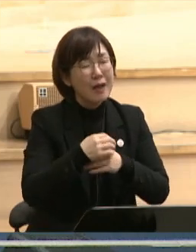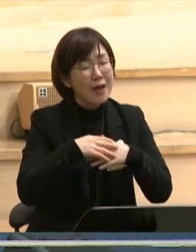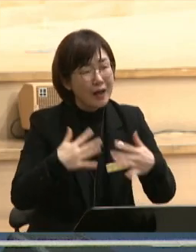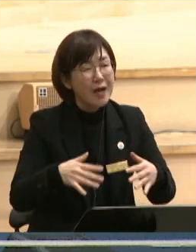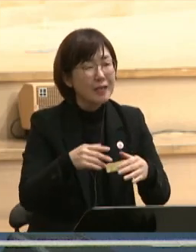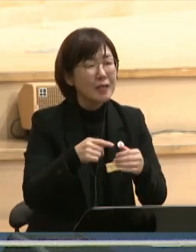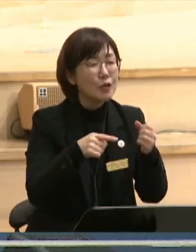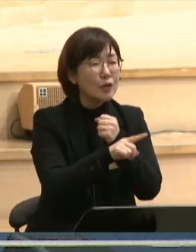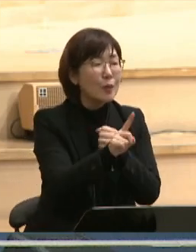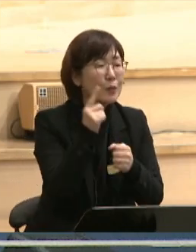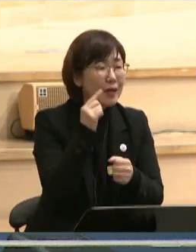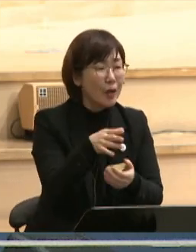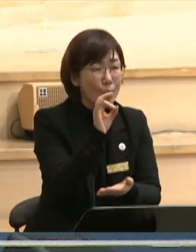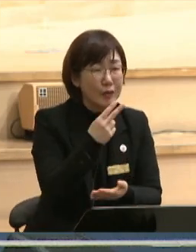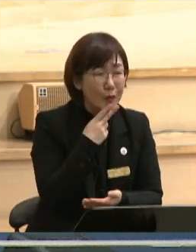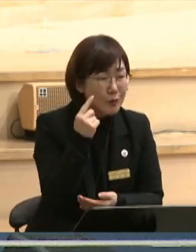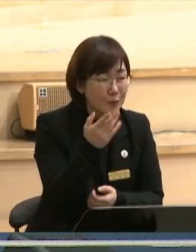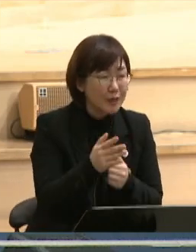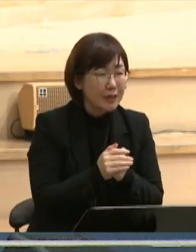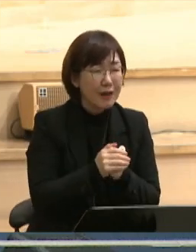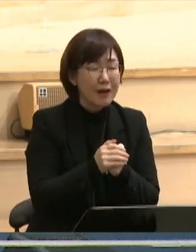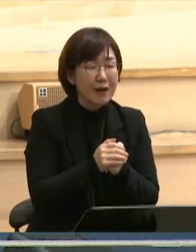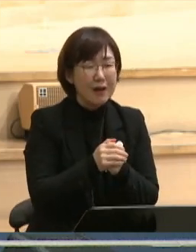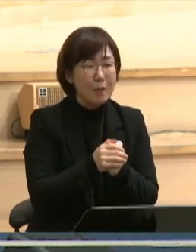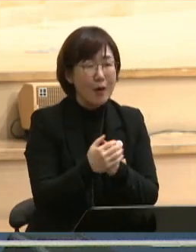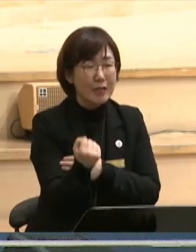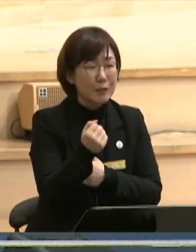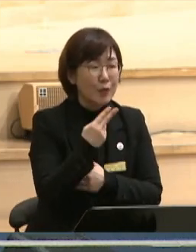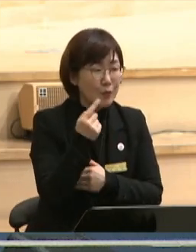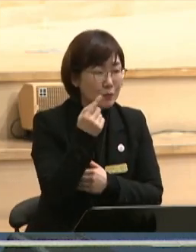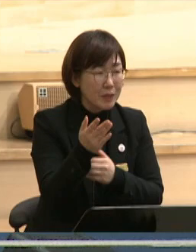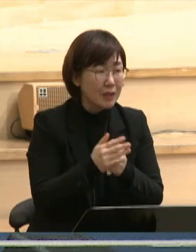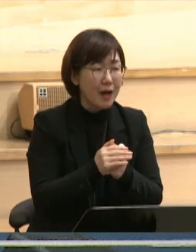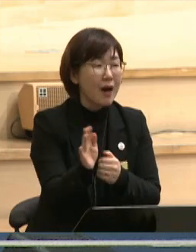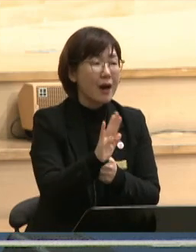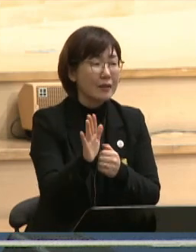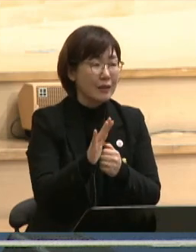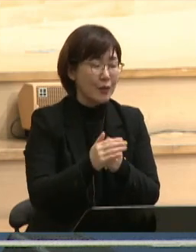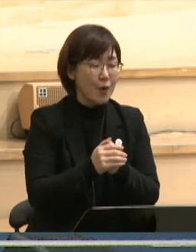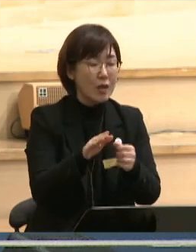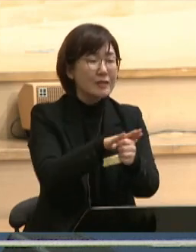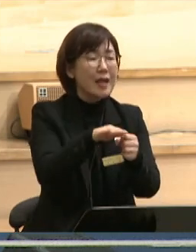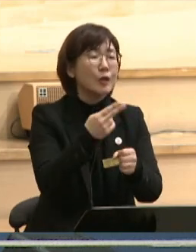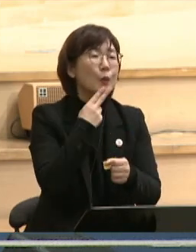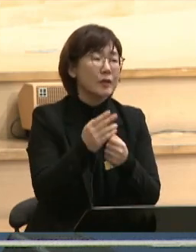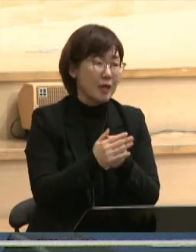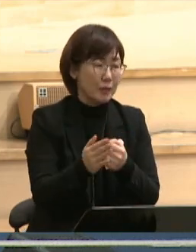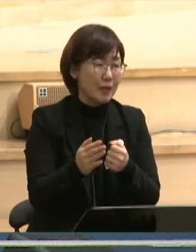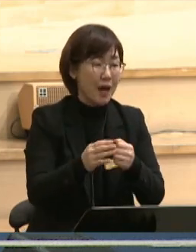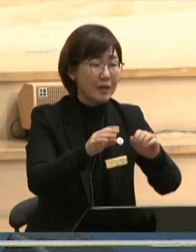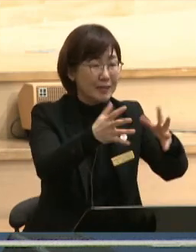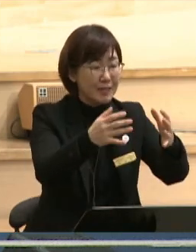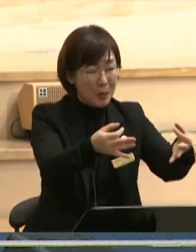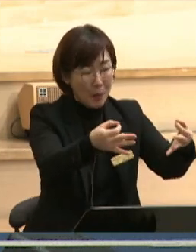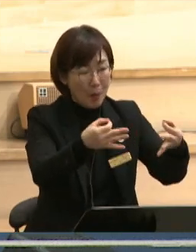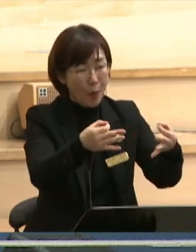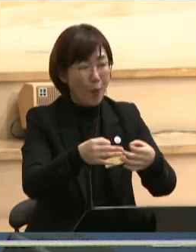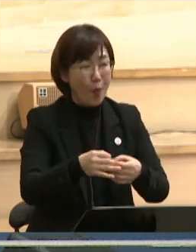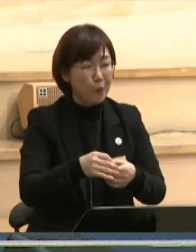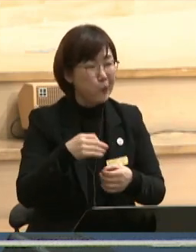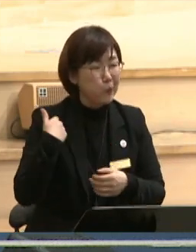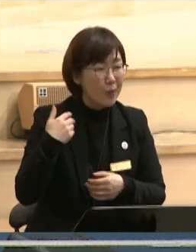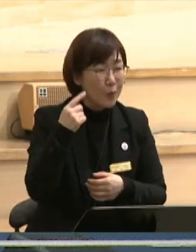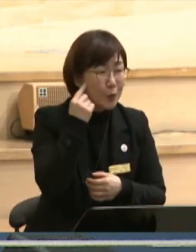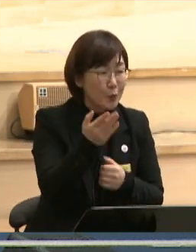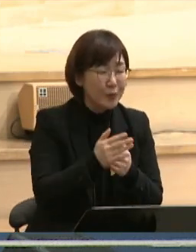영향력이 없어서요 참 많이 말씀 사랑이 없어서 그렇습니다 세상이 모르는 것 같습니까 다